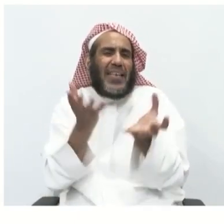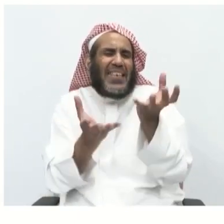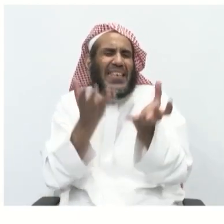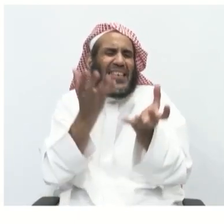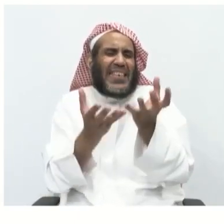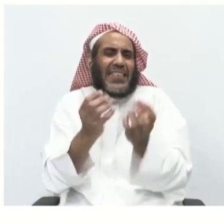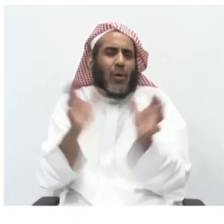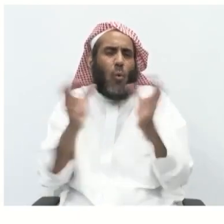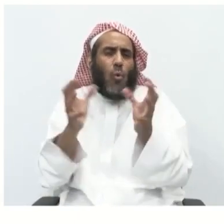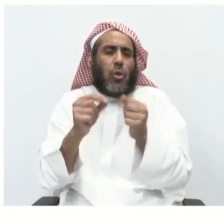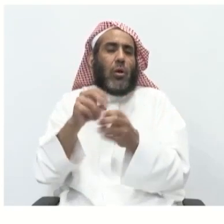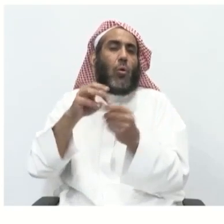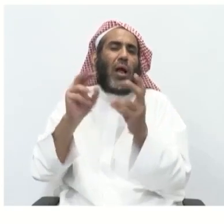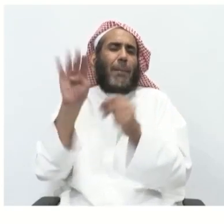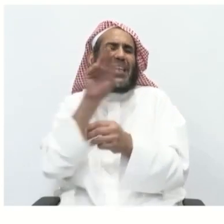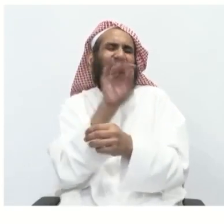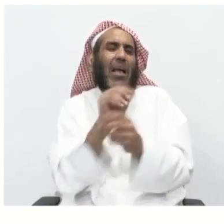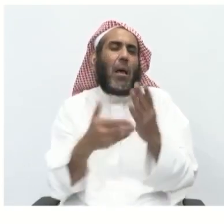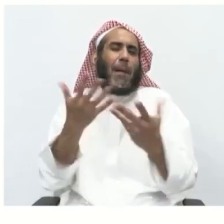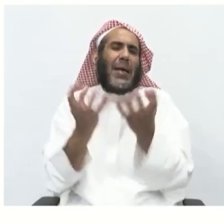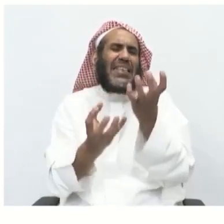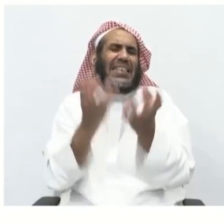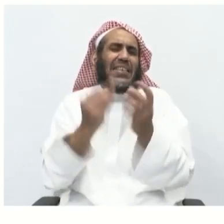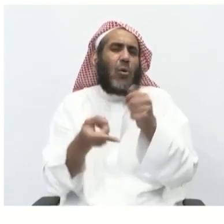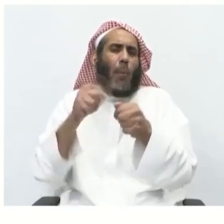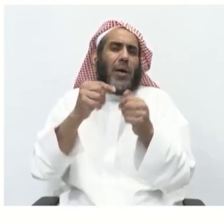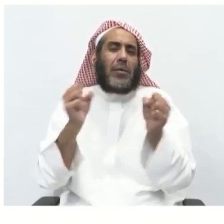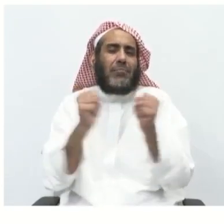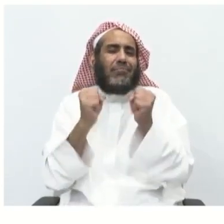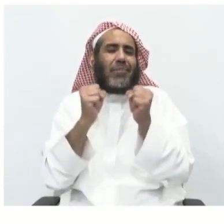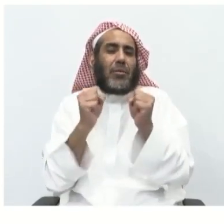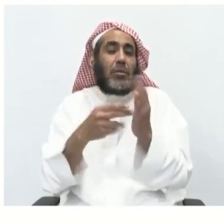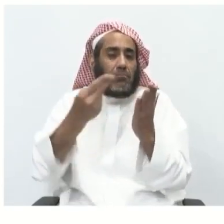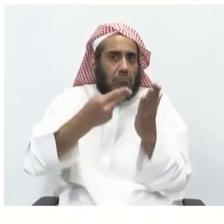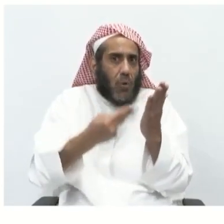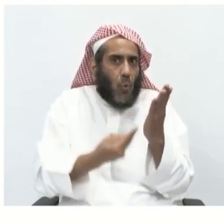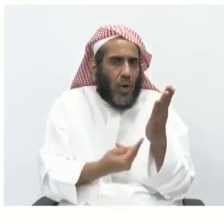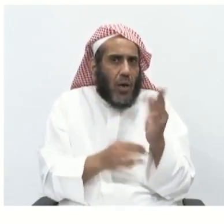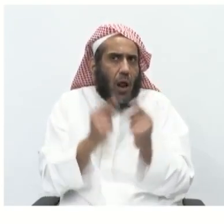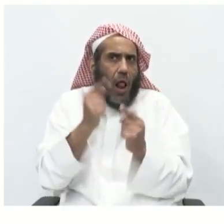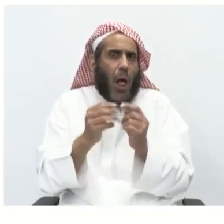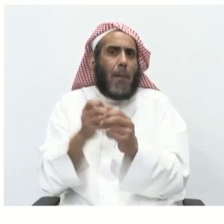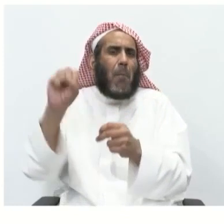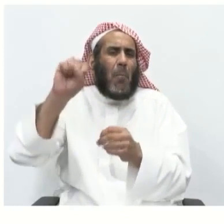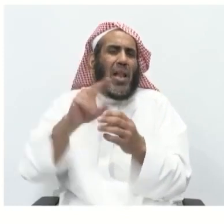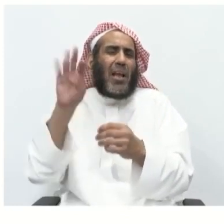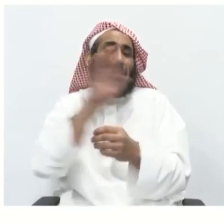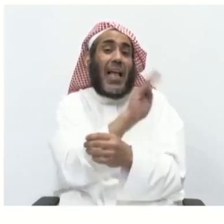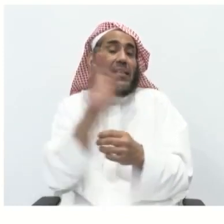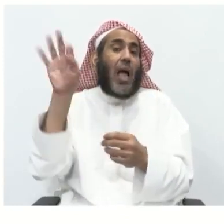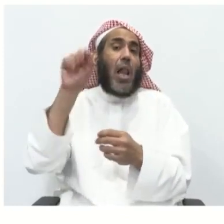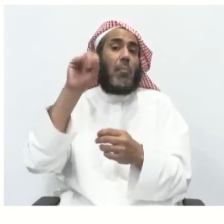البوتقه والغطاء وكبريتات المغنيسيوم بعد التسخين وبعدما تبرد ودون ملاحظاتك حول ملح كبريتات المغنيسيوم